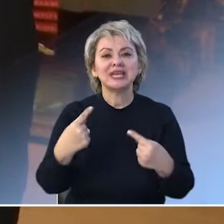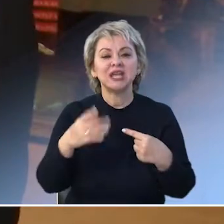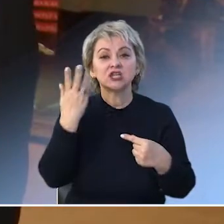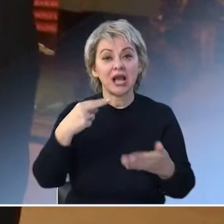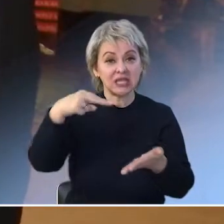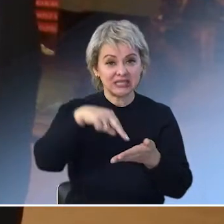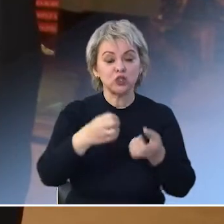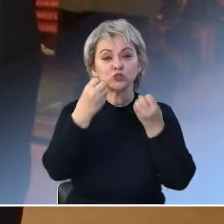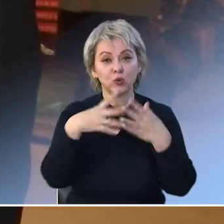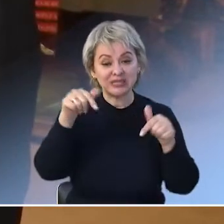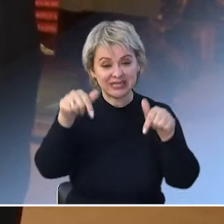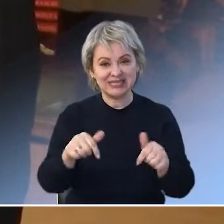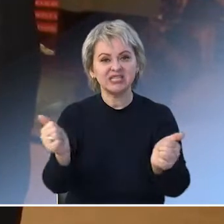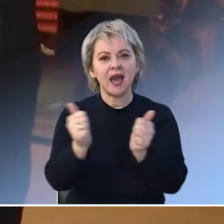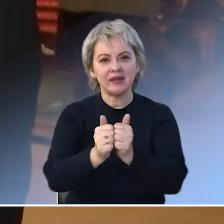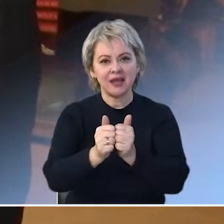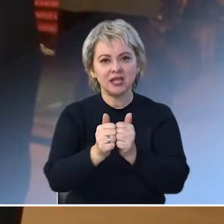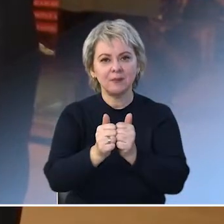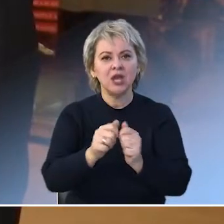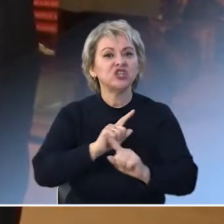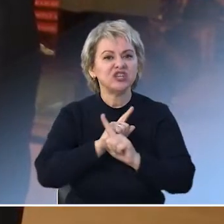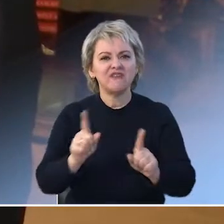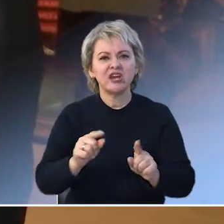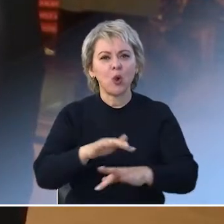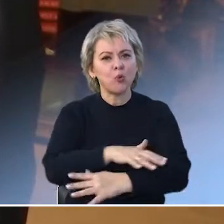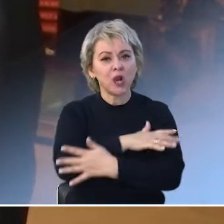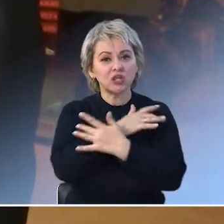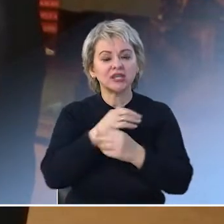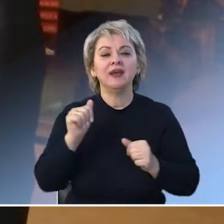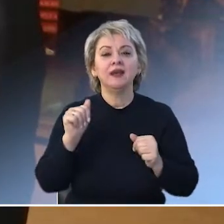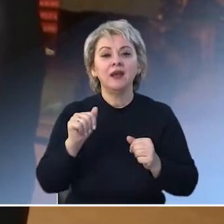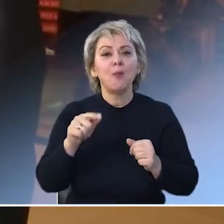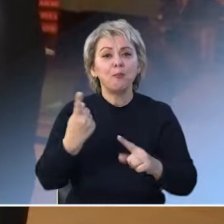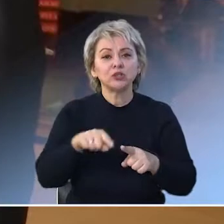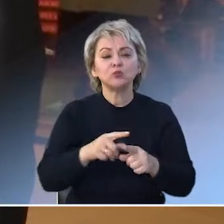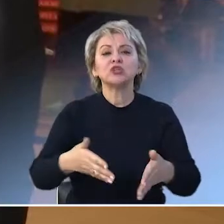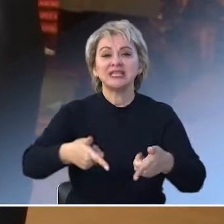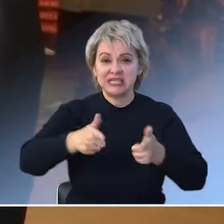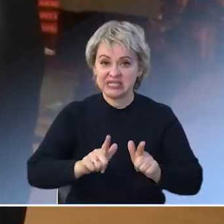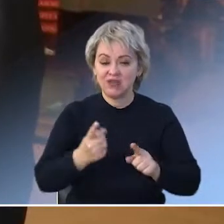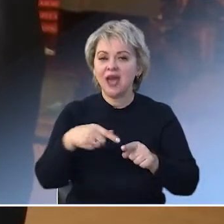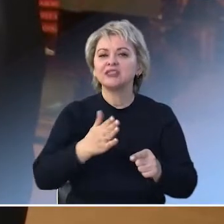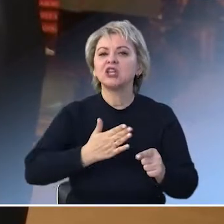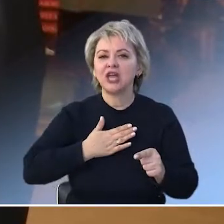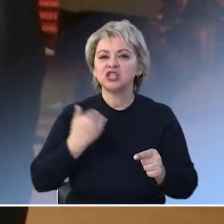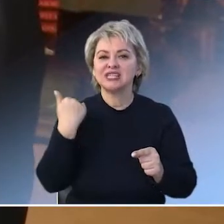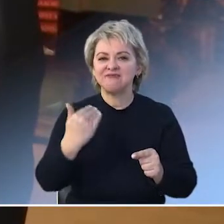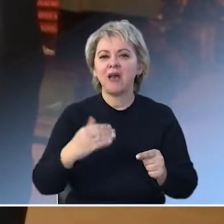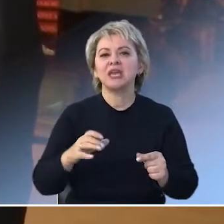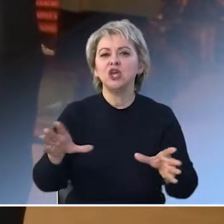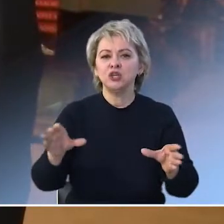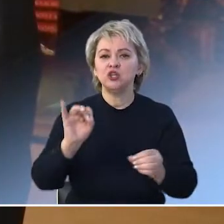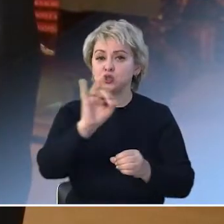ощущение, даже когда стоишь просто вот здесь рядом, невероятные мурашки по коже пробегают, потому что действительно это наша с